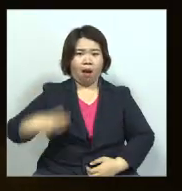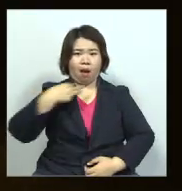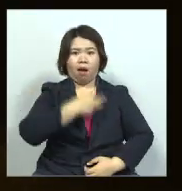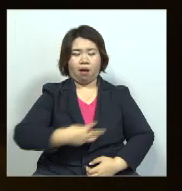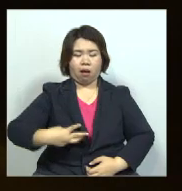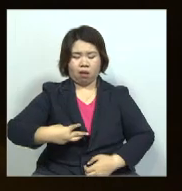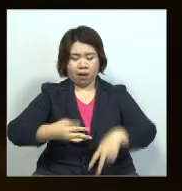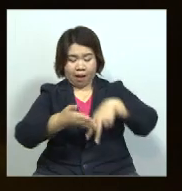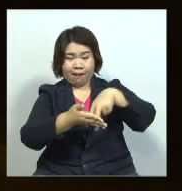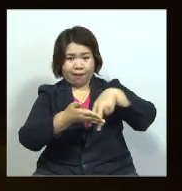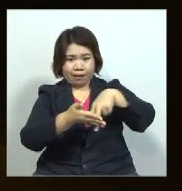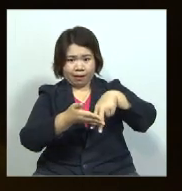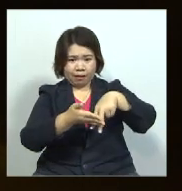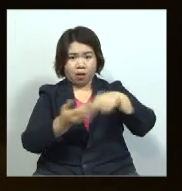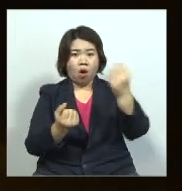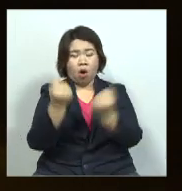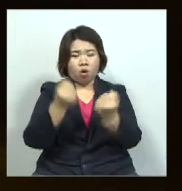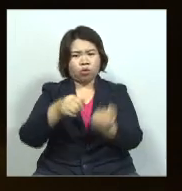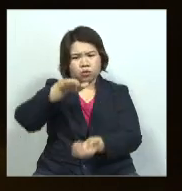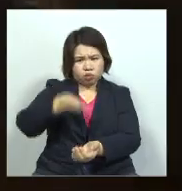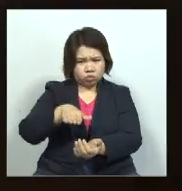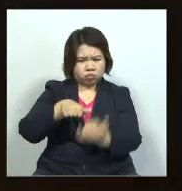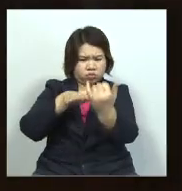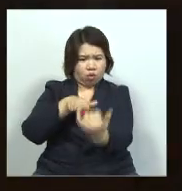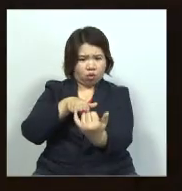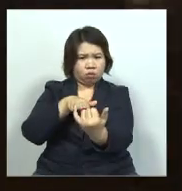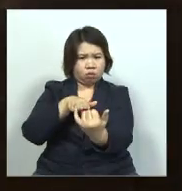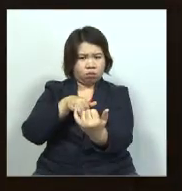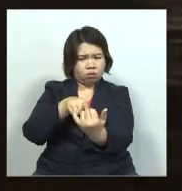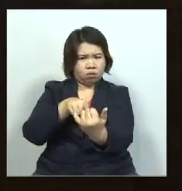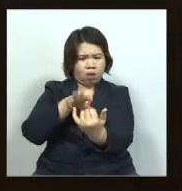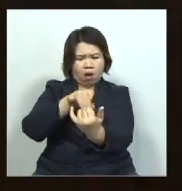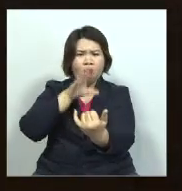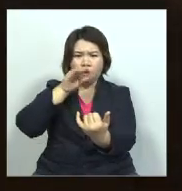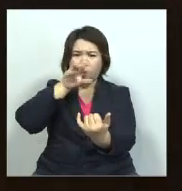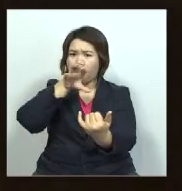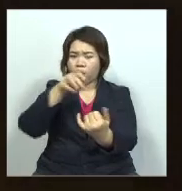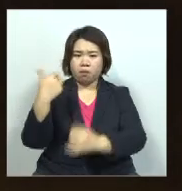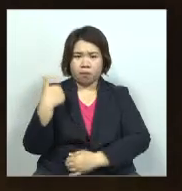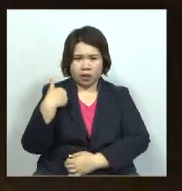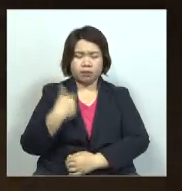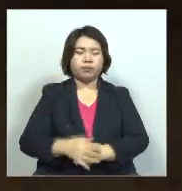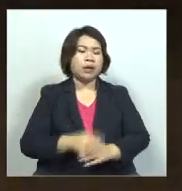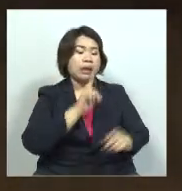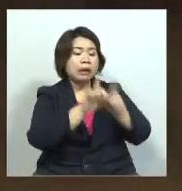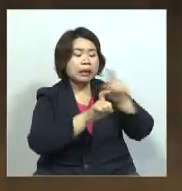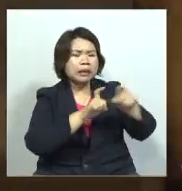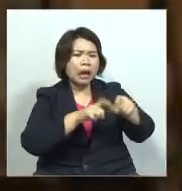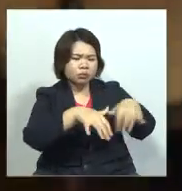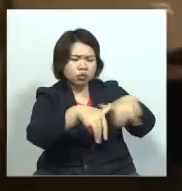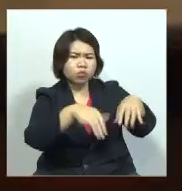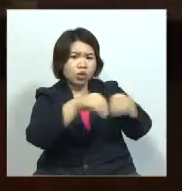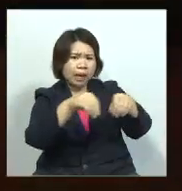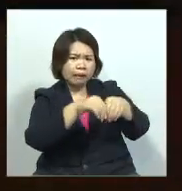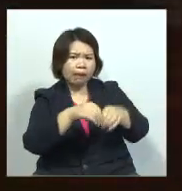ไม่สวมเสื้อเมื่อรถหยุดได้มีการมาพูดกันโวยวายนะคะผู้สื่อข่าวไปสอบถามชาวบ้านบริเวณใกล้จุดที่พบ